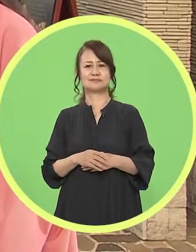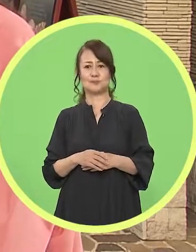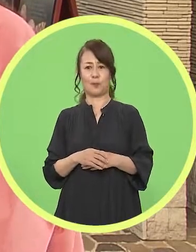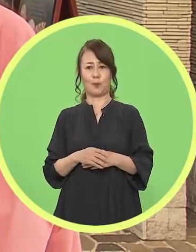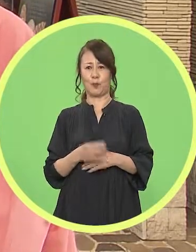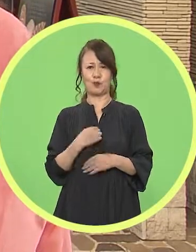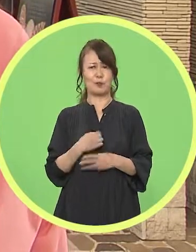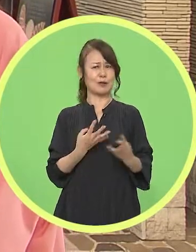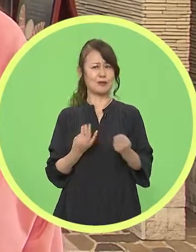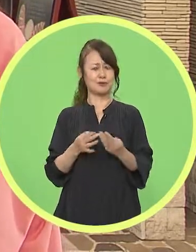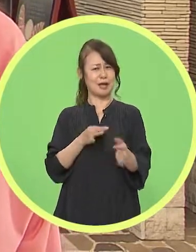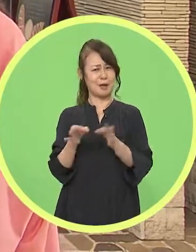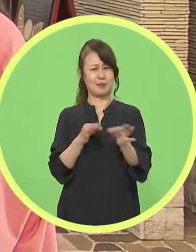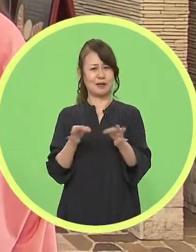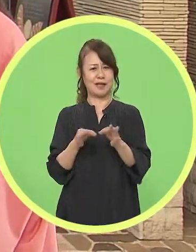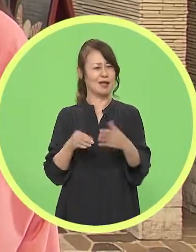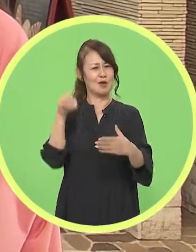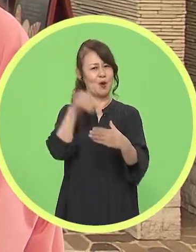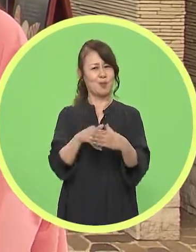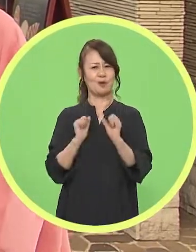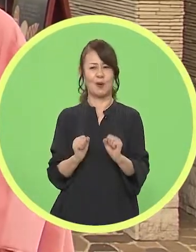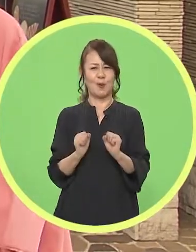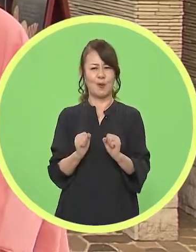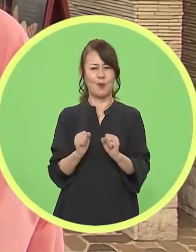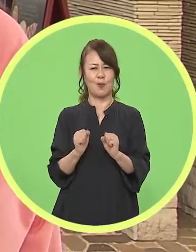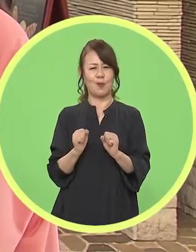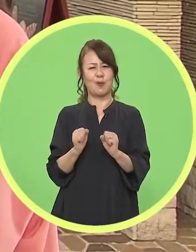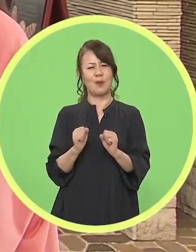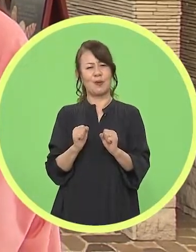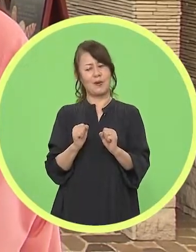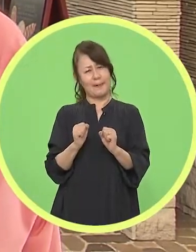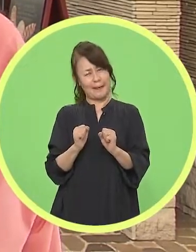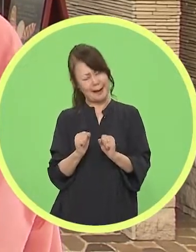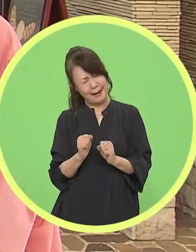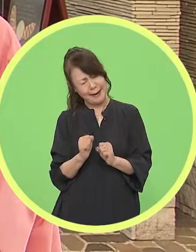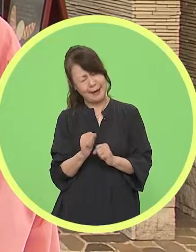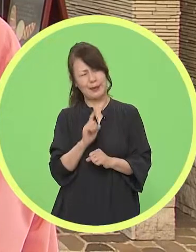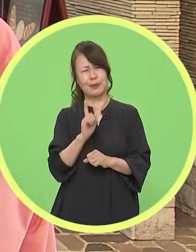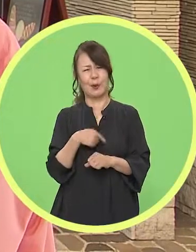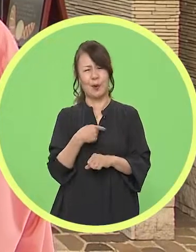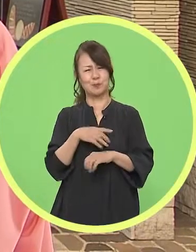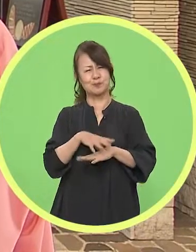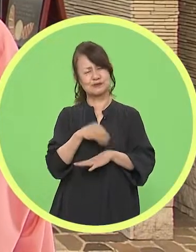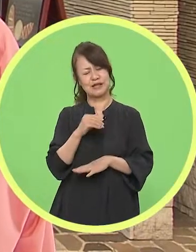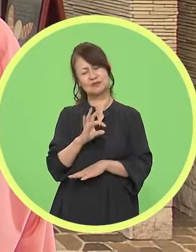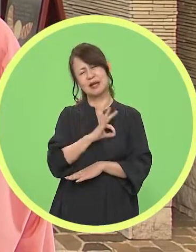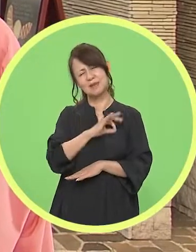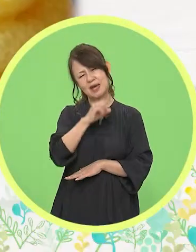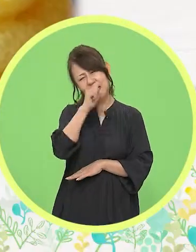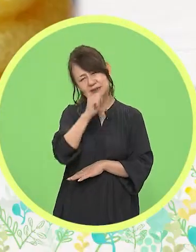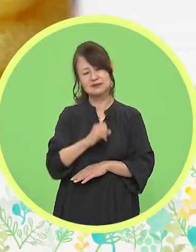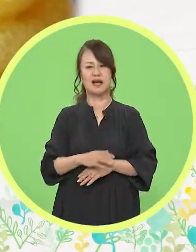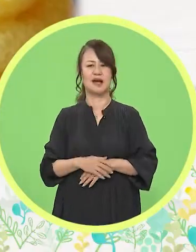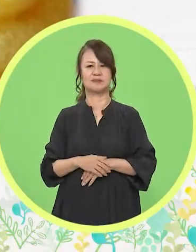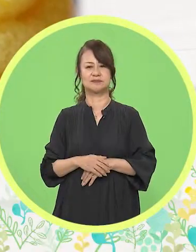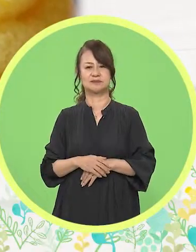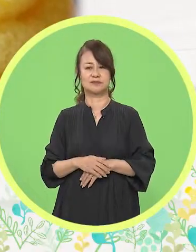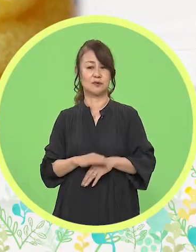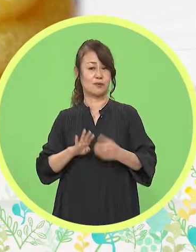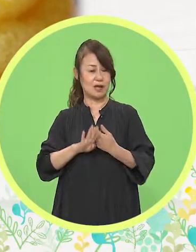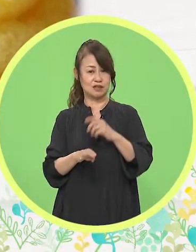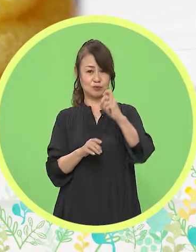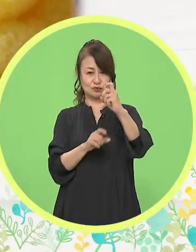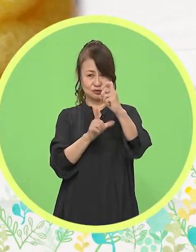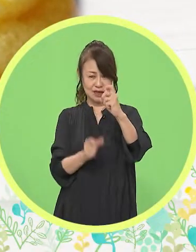よし、僕もたくさん買い物して応募しようっと。よかったのな、モンサンミシェルプロバイド。 他